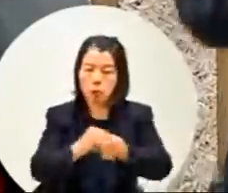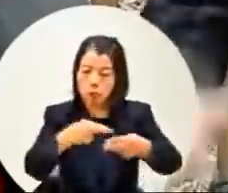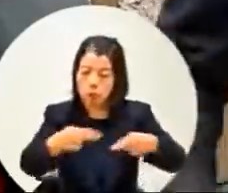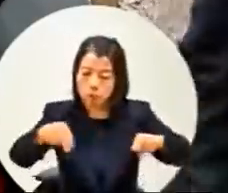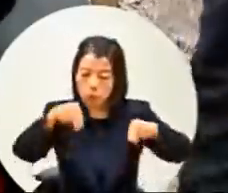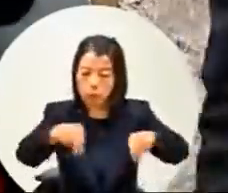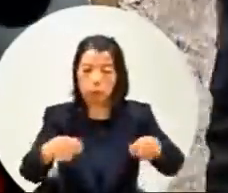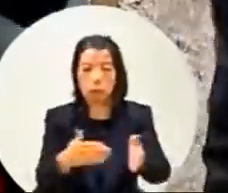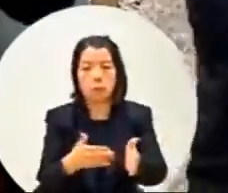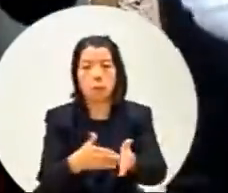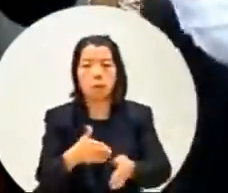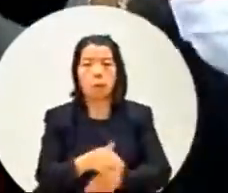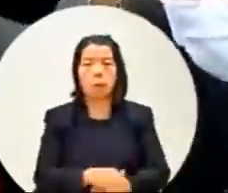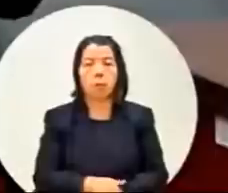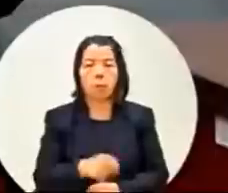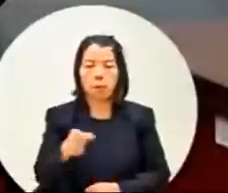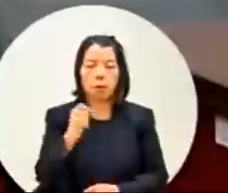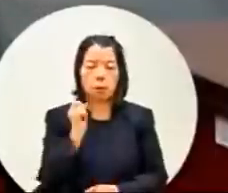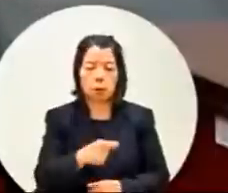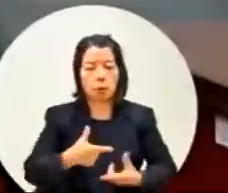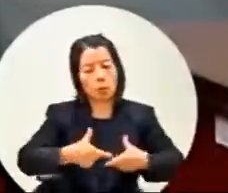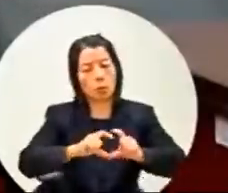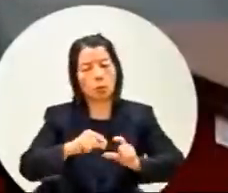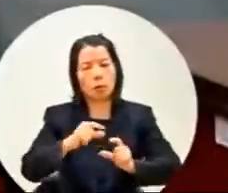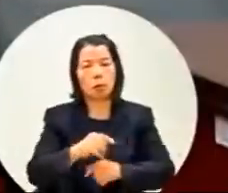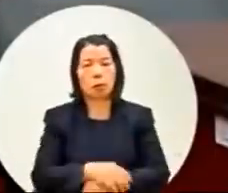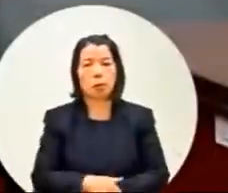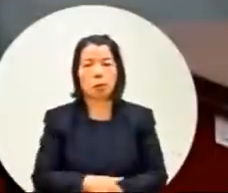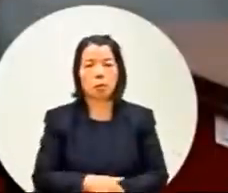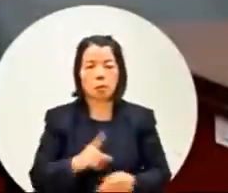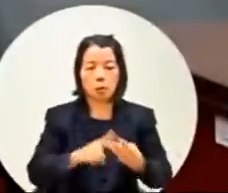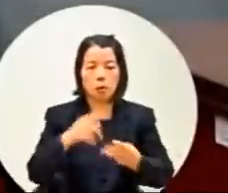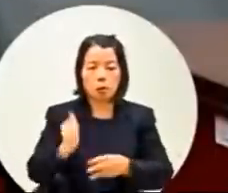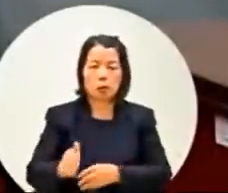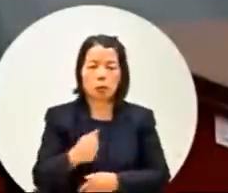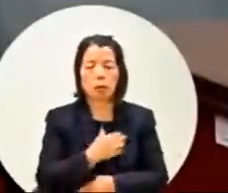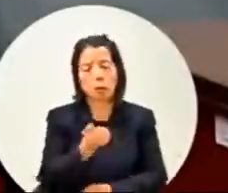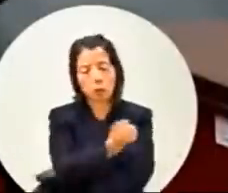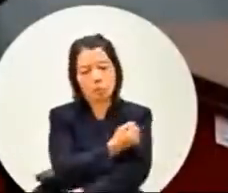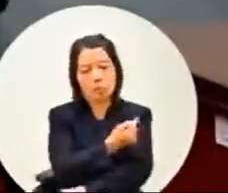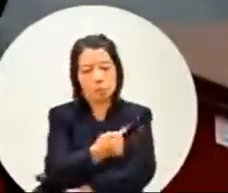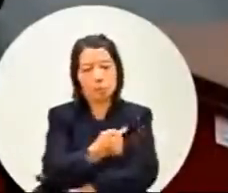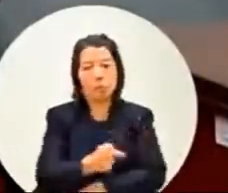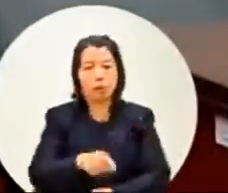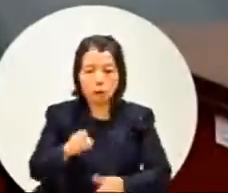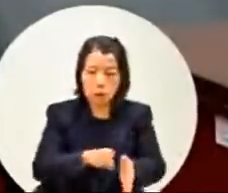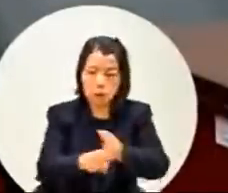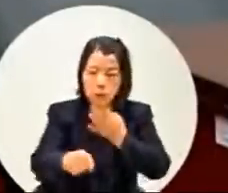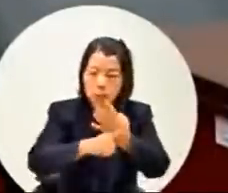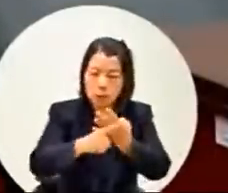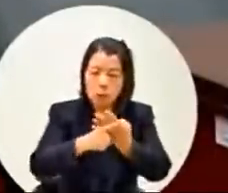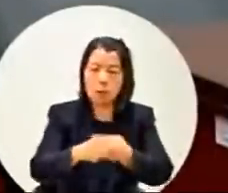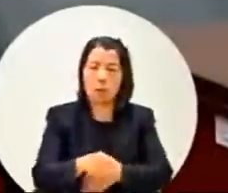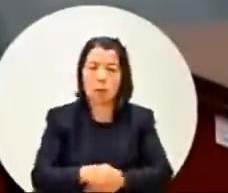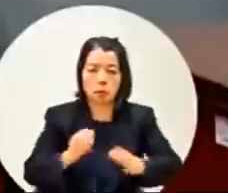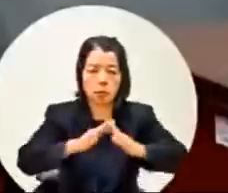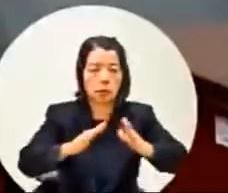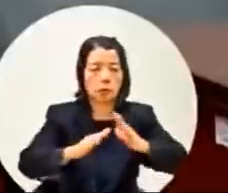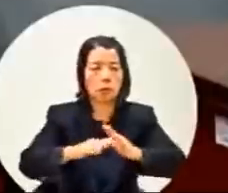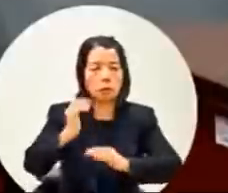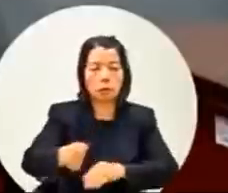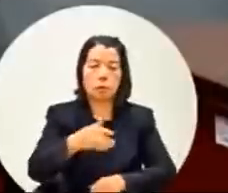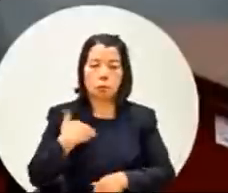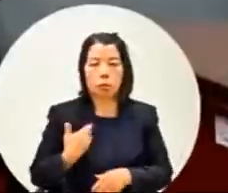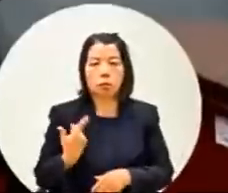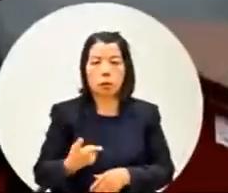长你请坐啦、你就是不愿意回答你的看法给我听，朱先生很累耶、这么这个专业，一个专业市长不懂就算了，专